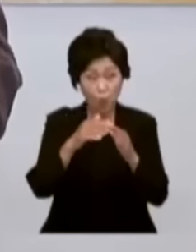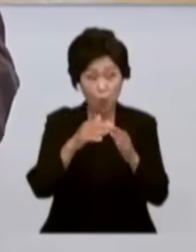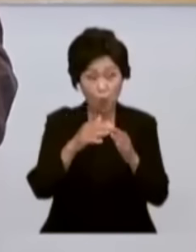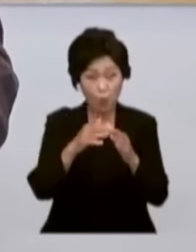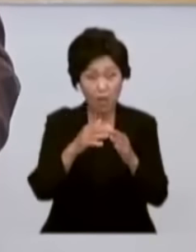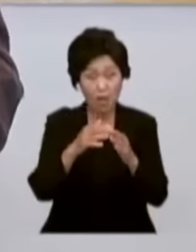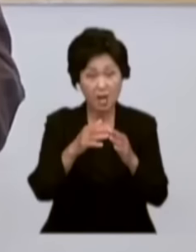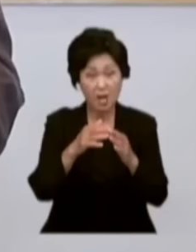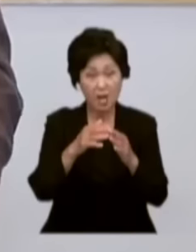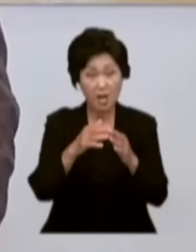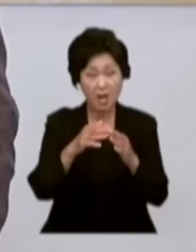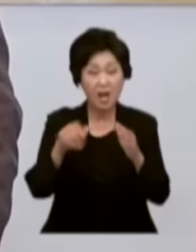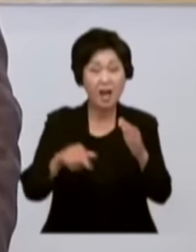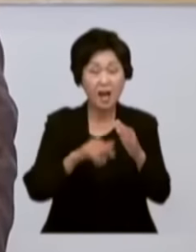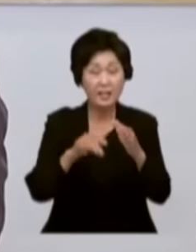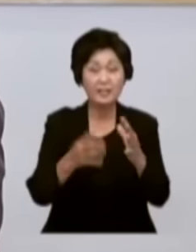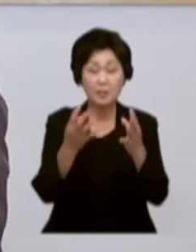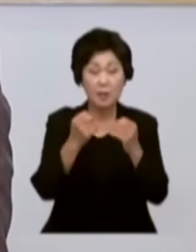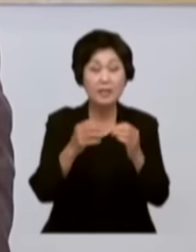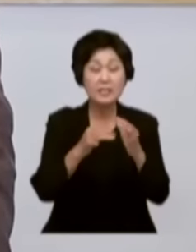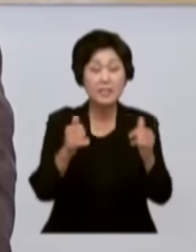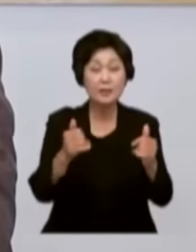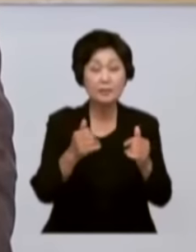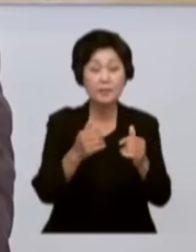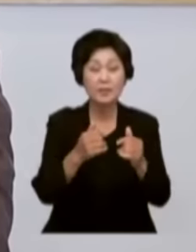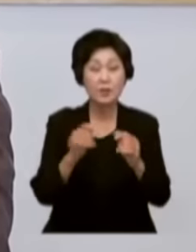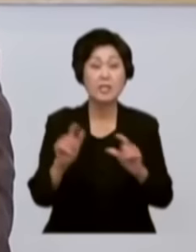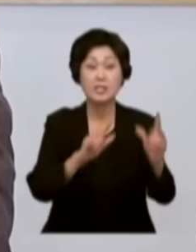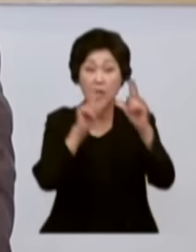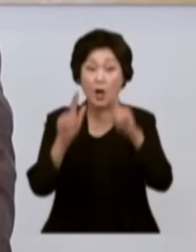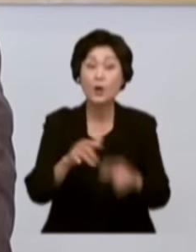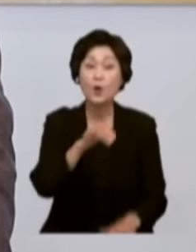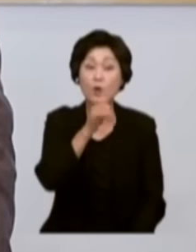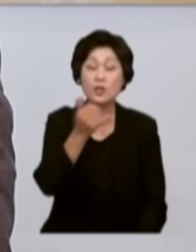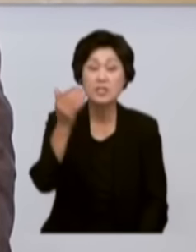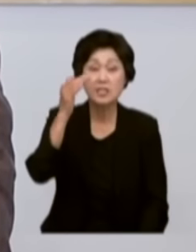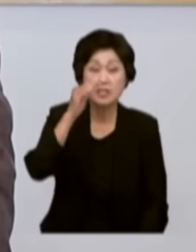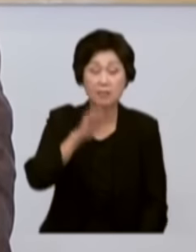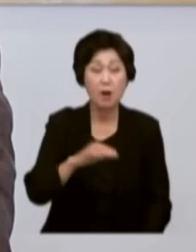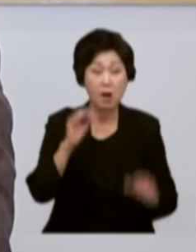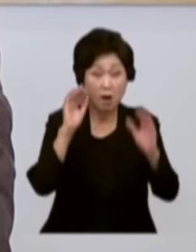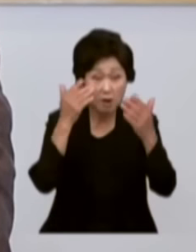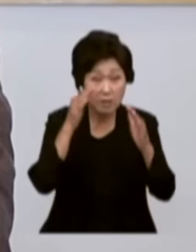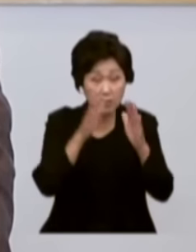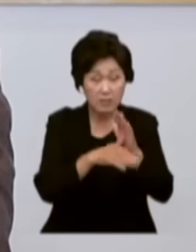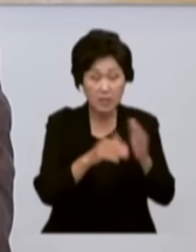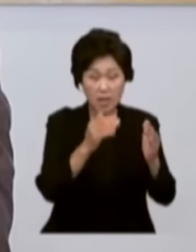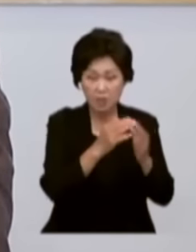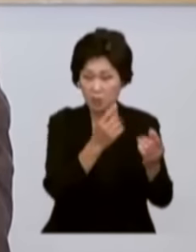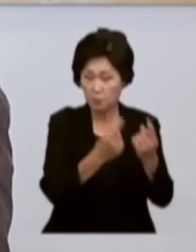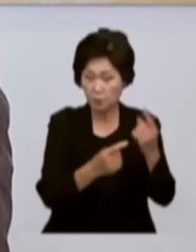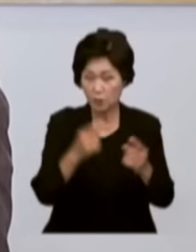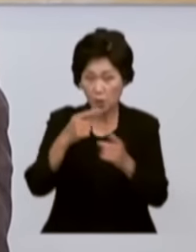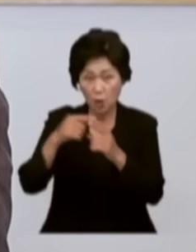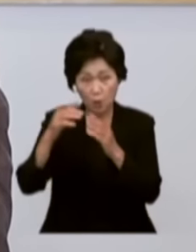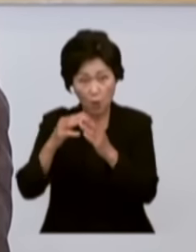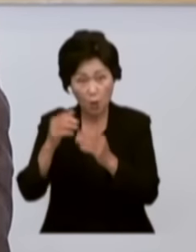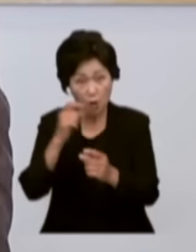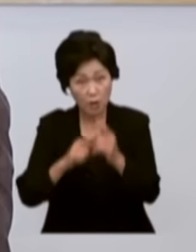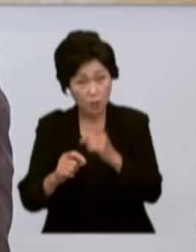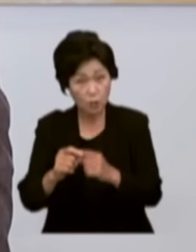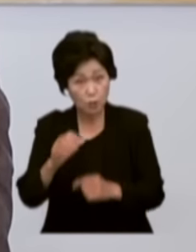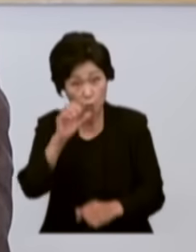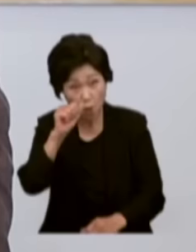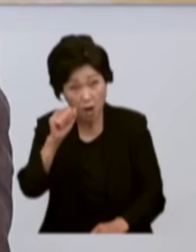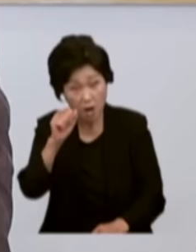많은 동역자들과 함께 이렇게 생활을 하고 계시는데 어렸을 때 집보다 교회가 좋을 정도로 뭘 더 기도할 일이 많으셨던